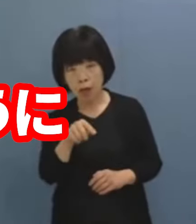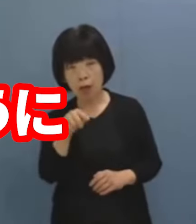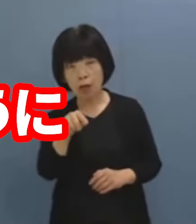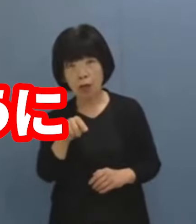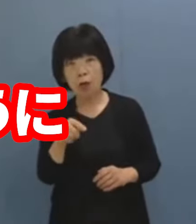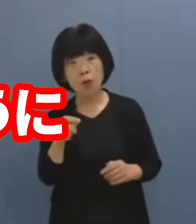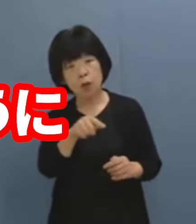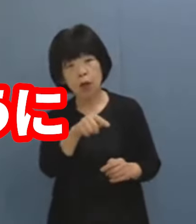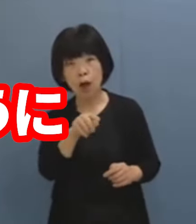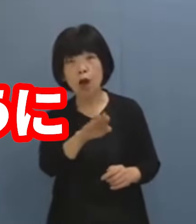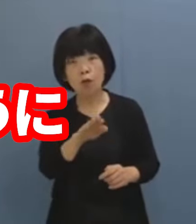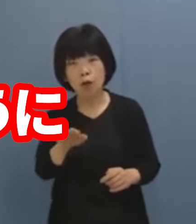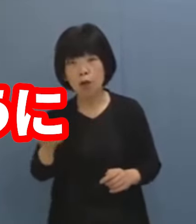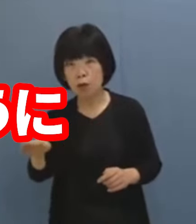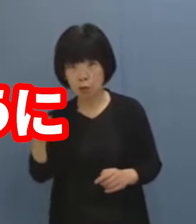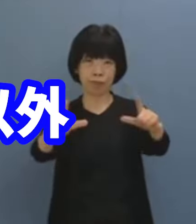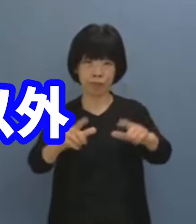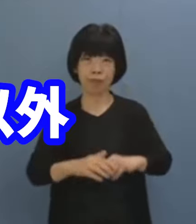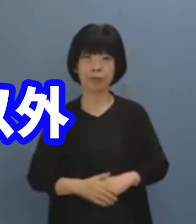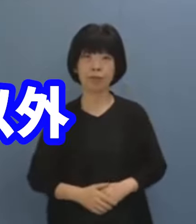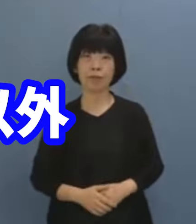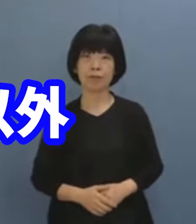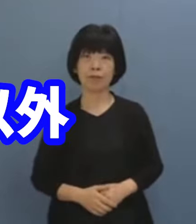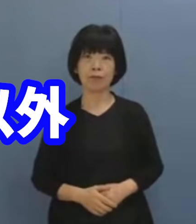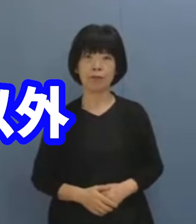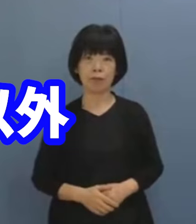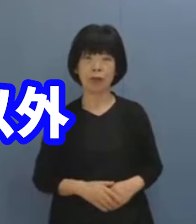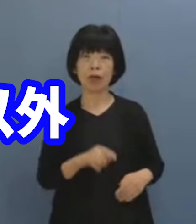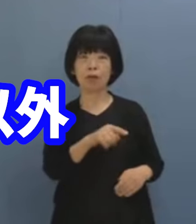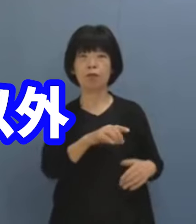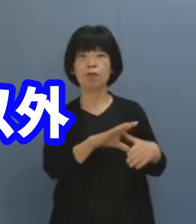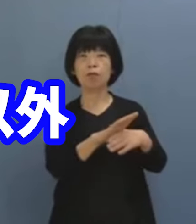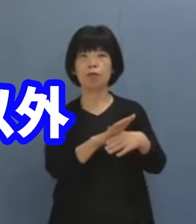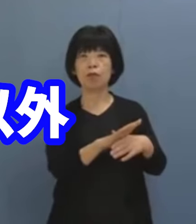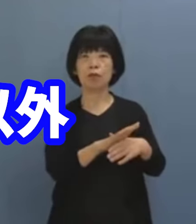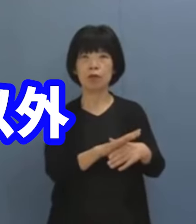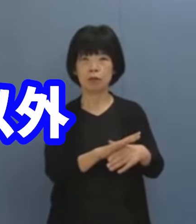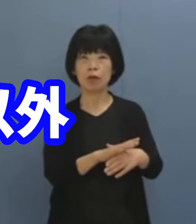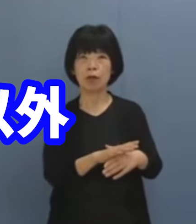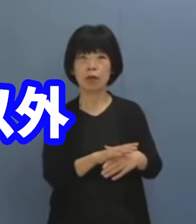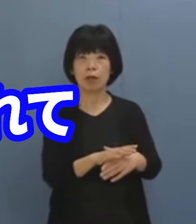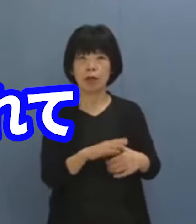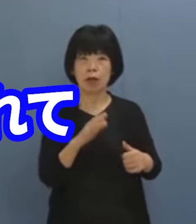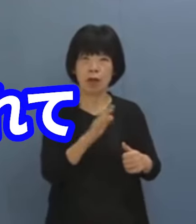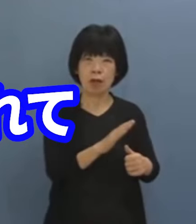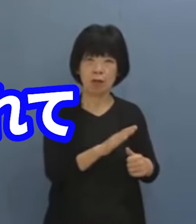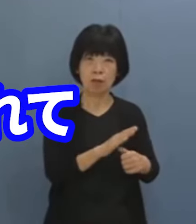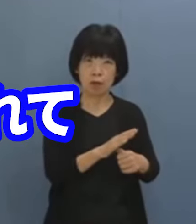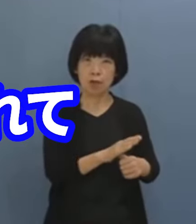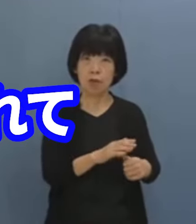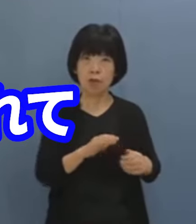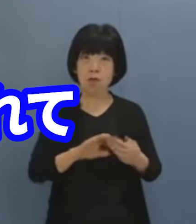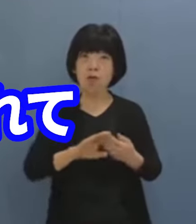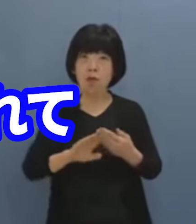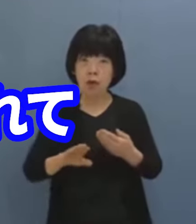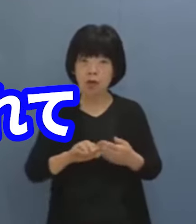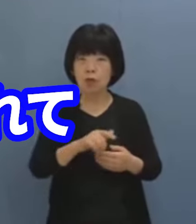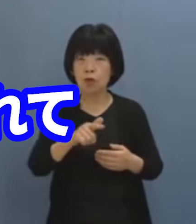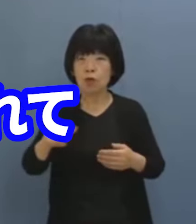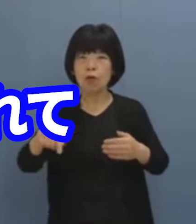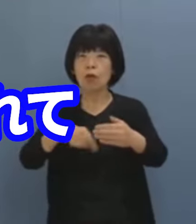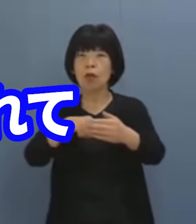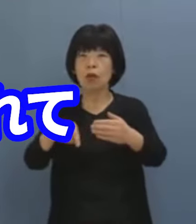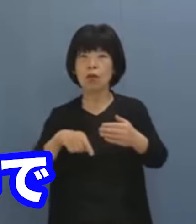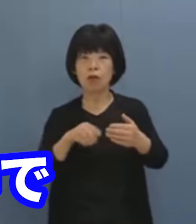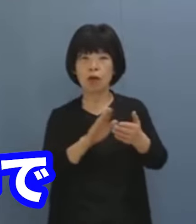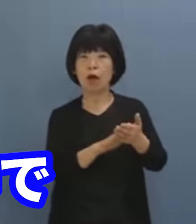ど、そのあたり知事はどのようにお考えでしょうか。 文書にはハラスメント以外も含めていろんな項目が書かれてましたん